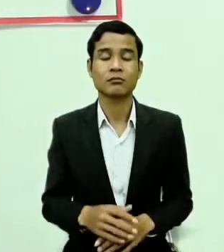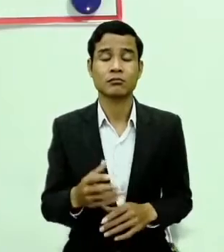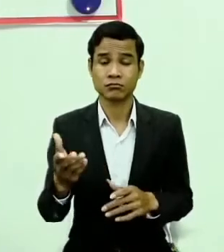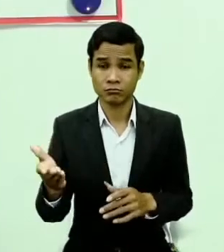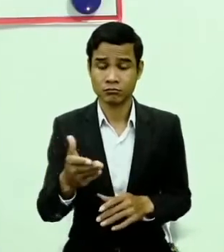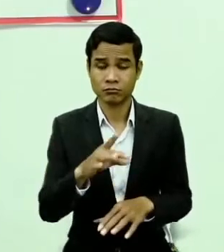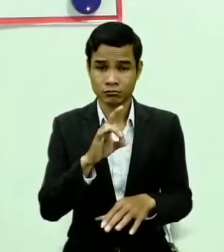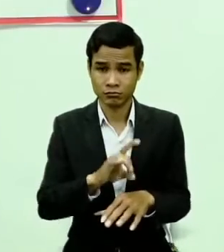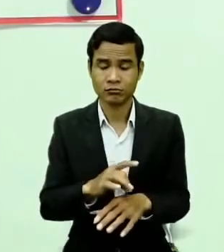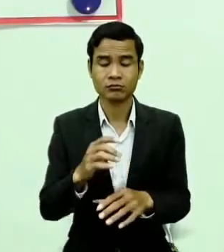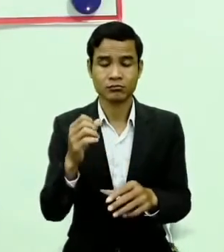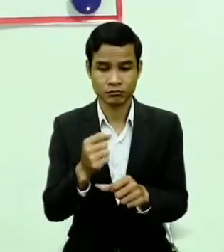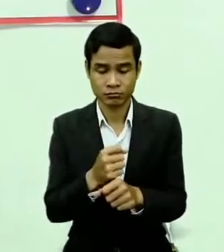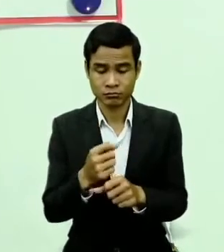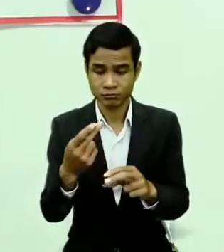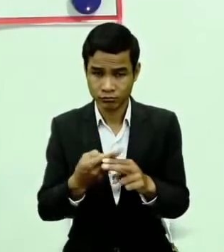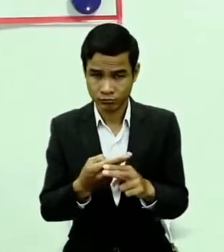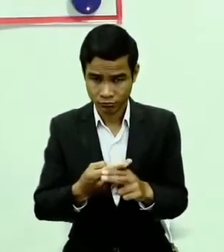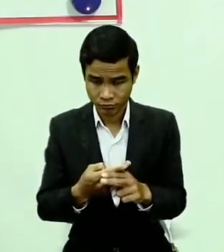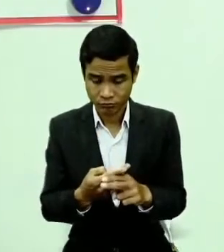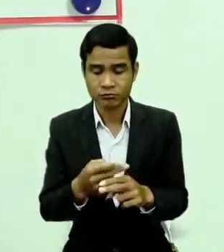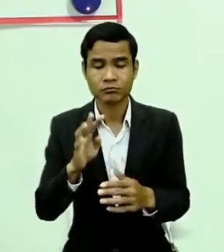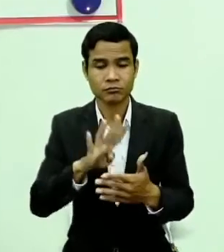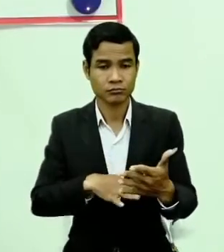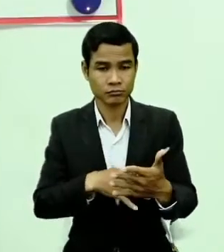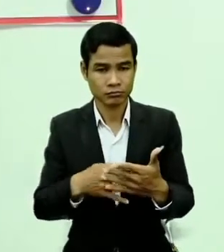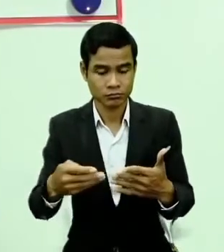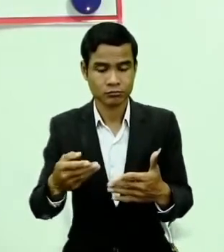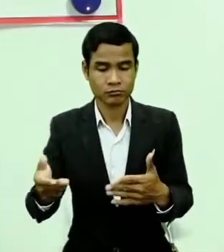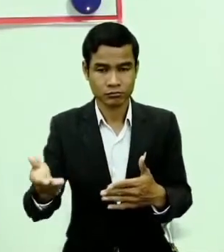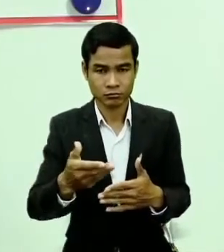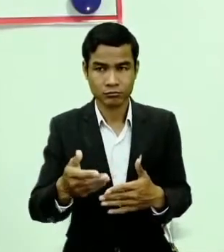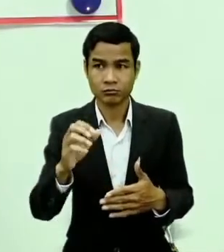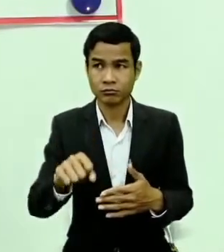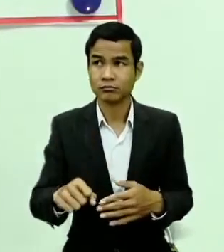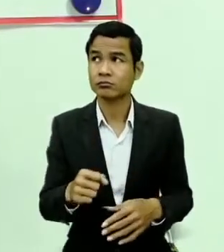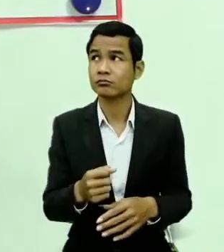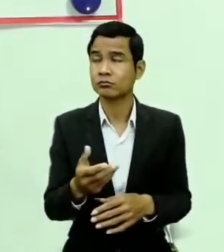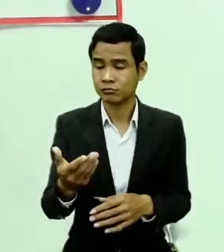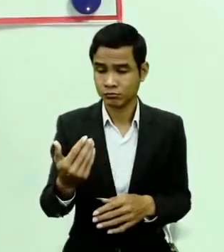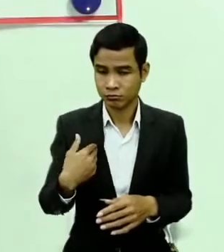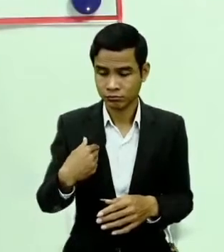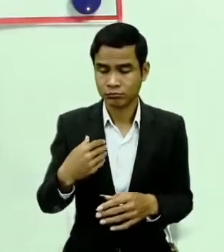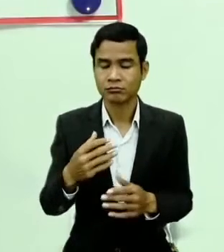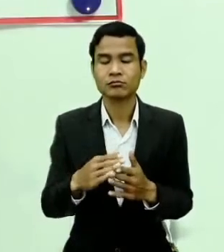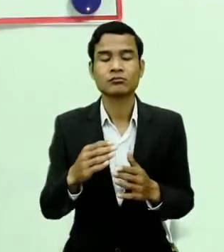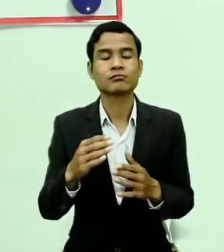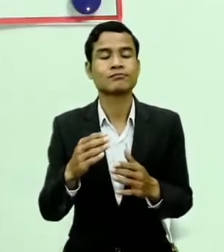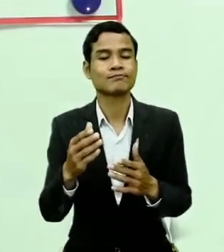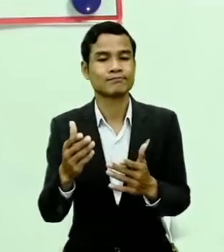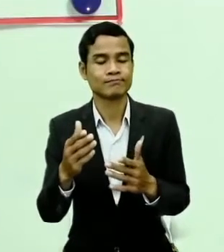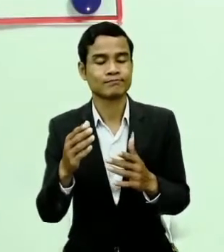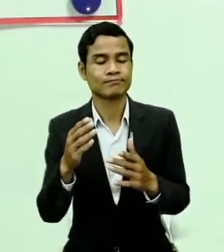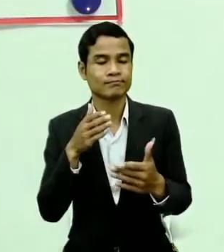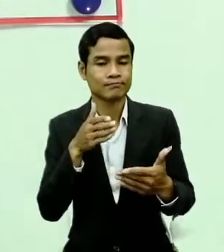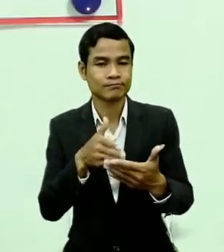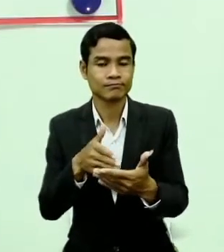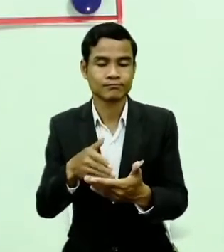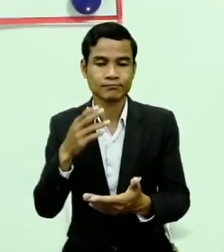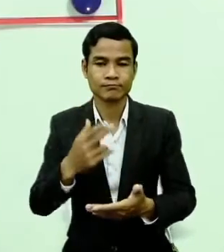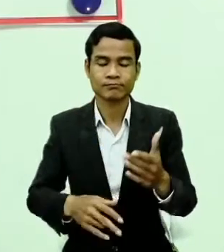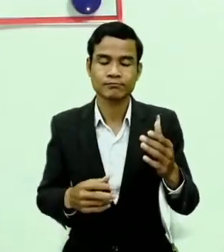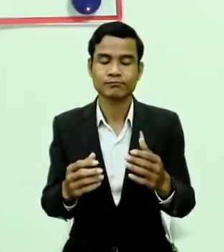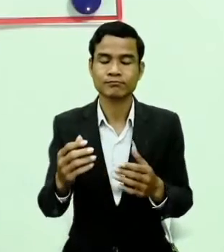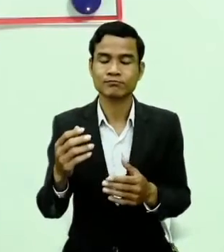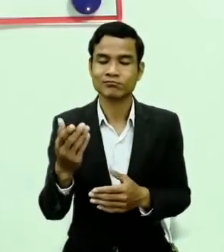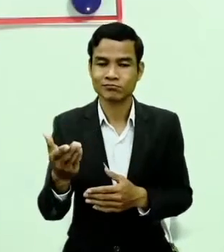hai nơ bê để con ạ nụ vọt phán ca phò dương nâng ta ai nâng miên ô bà xạ ở vầy cạt làng chân dương